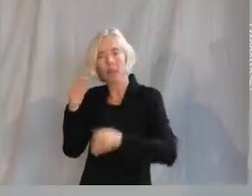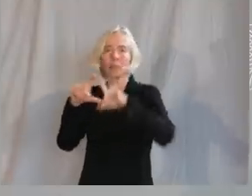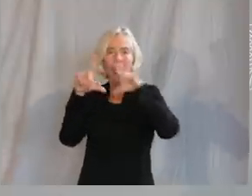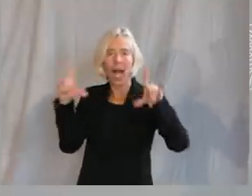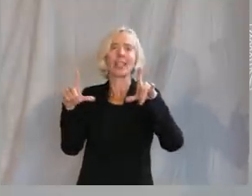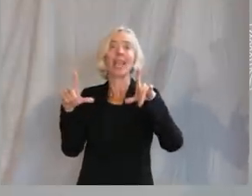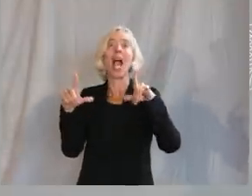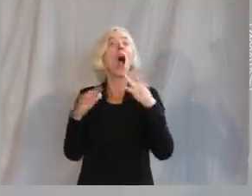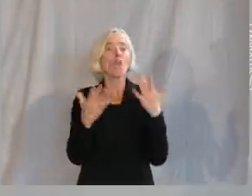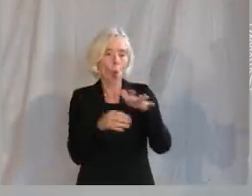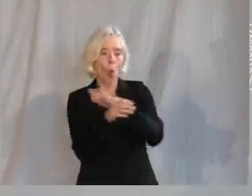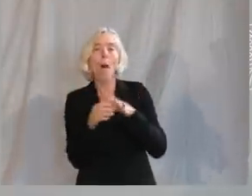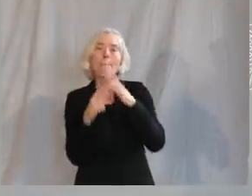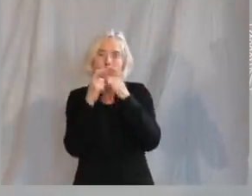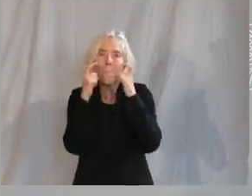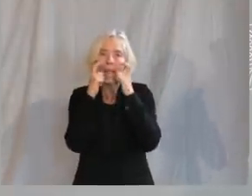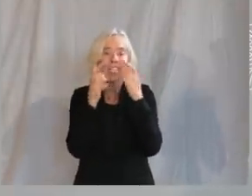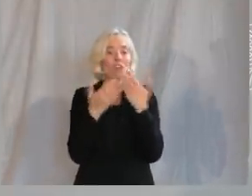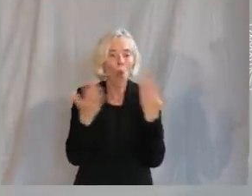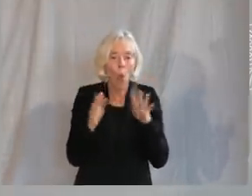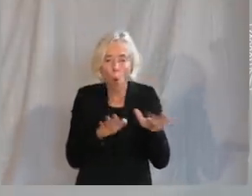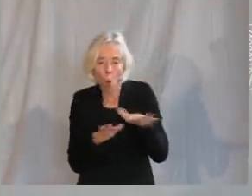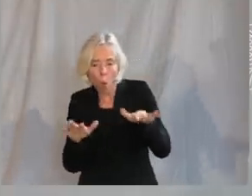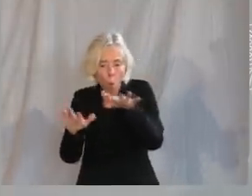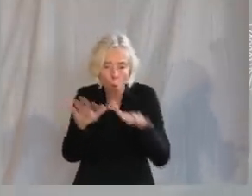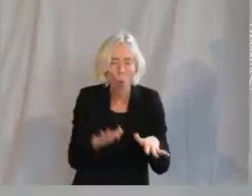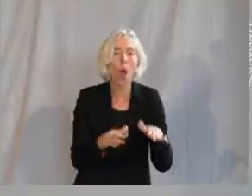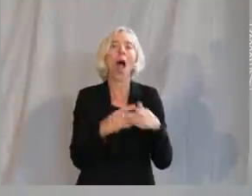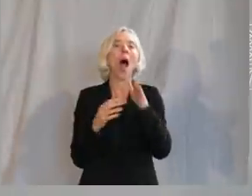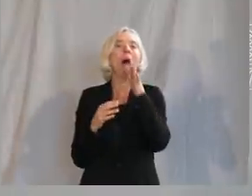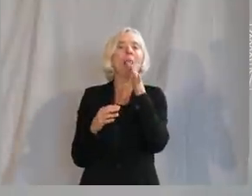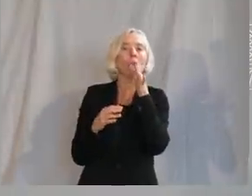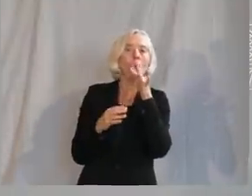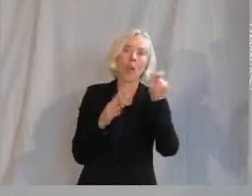gilt, beziehungsweise wo auch Alkoholausschank bzw.